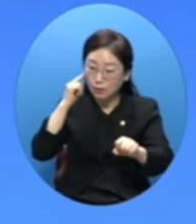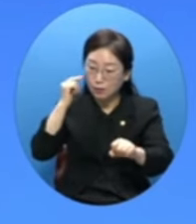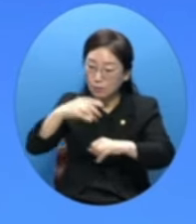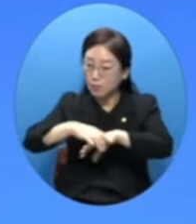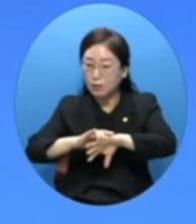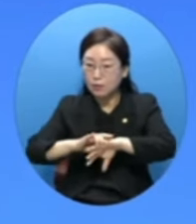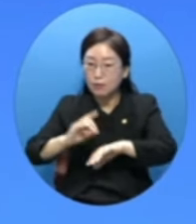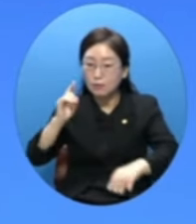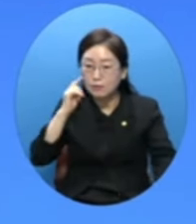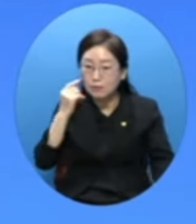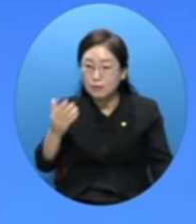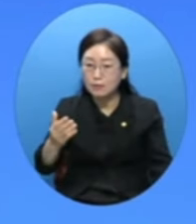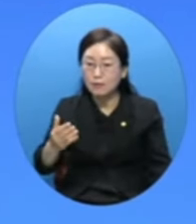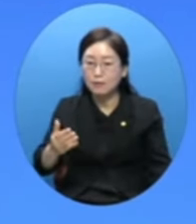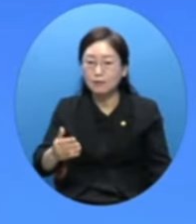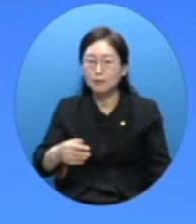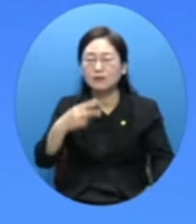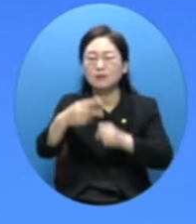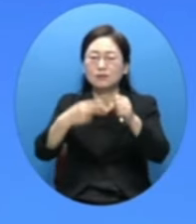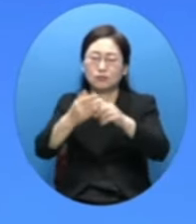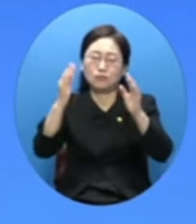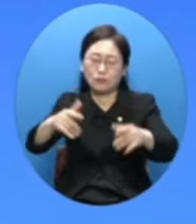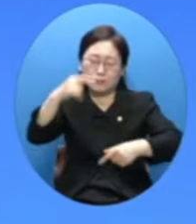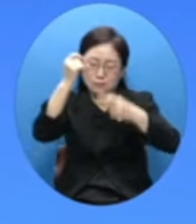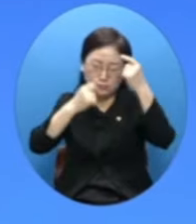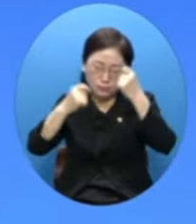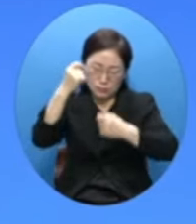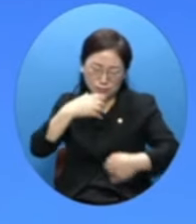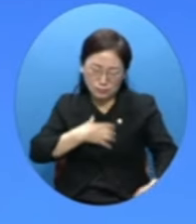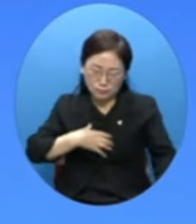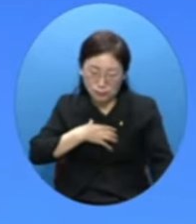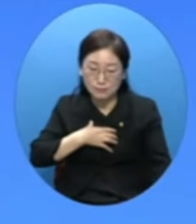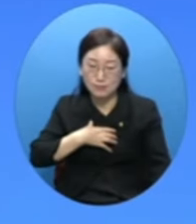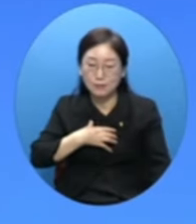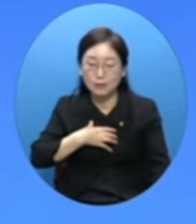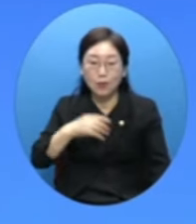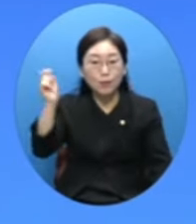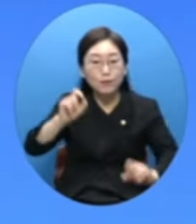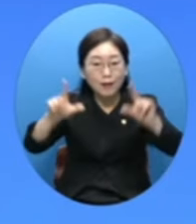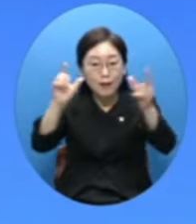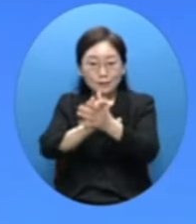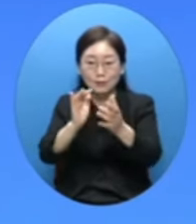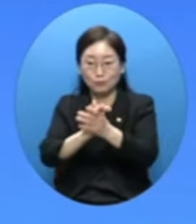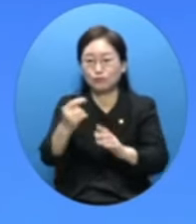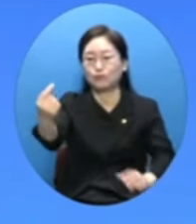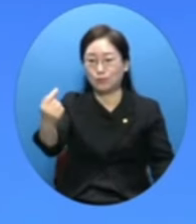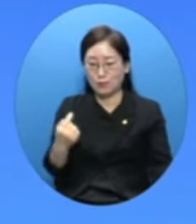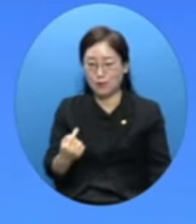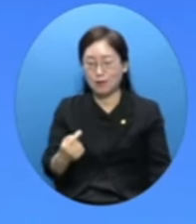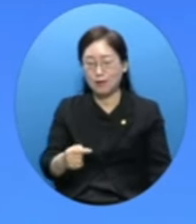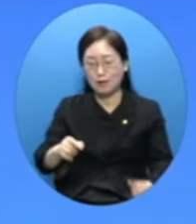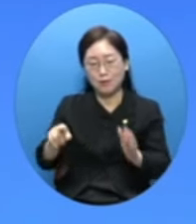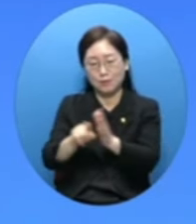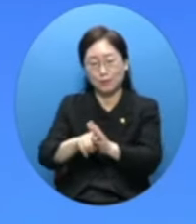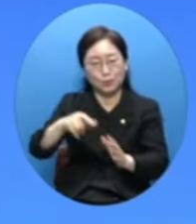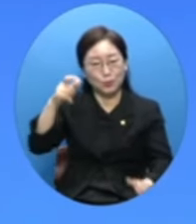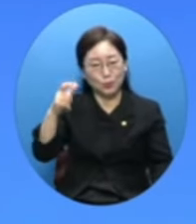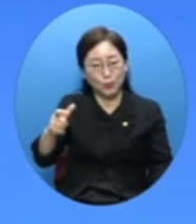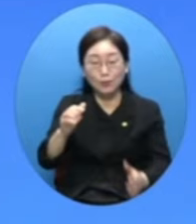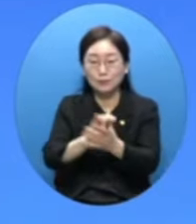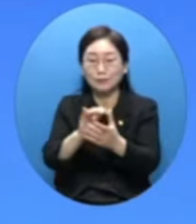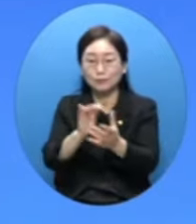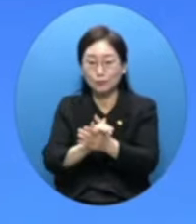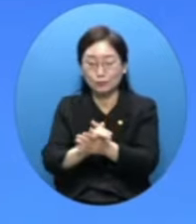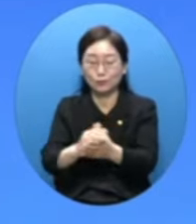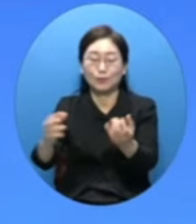일어났을까 처음 2년 동안에는 눈물의 시간을 보냈습니다 그런데 오늘날 친구가 찾아왔어요 믿음이 아주 좋은 친구가